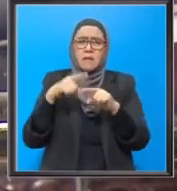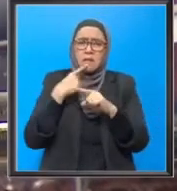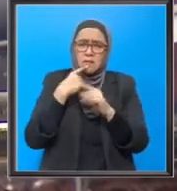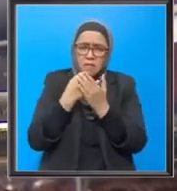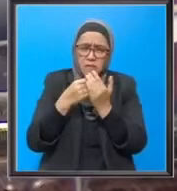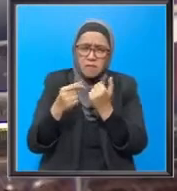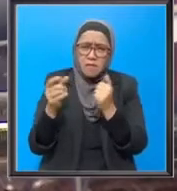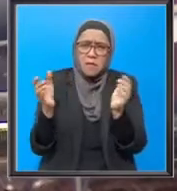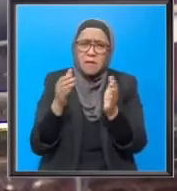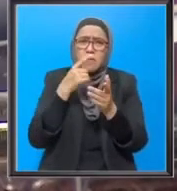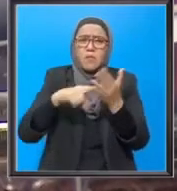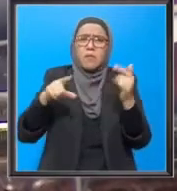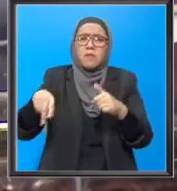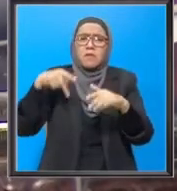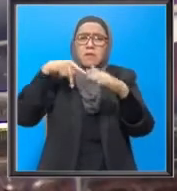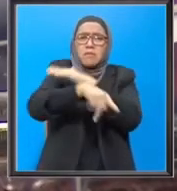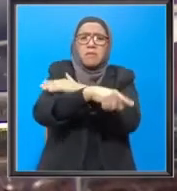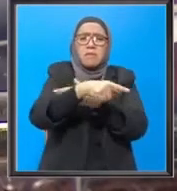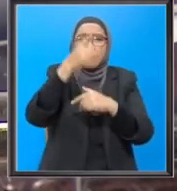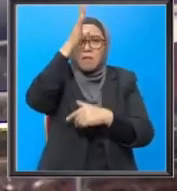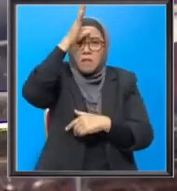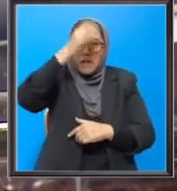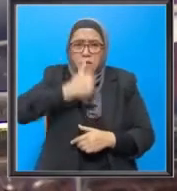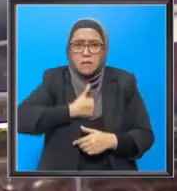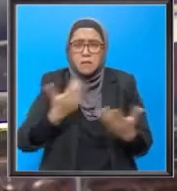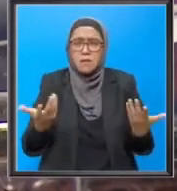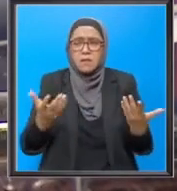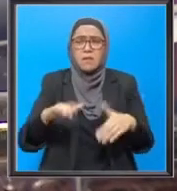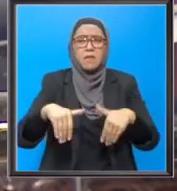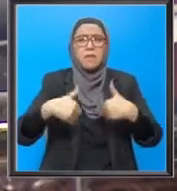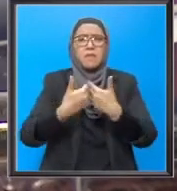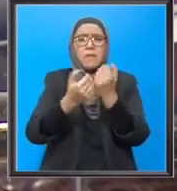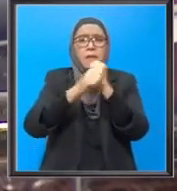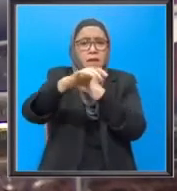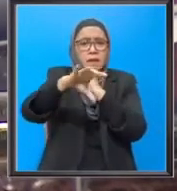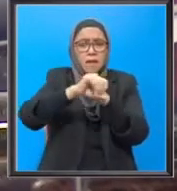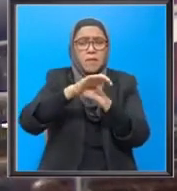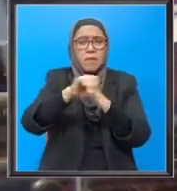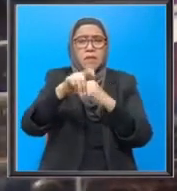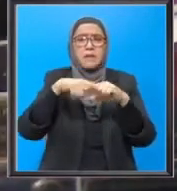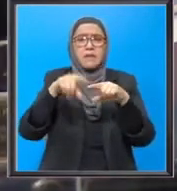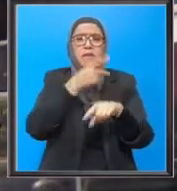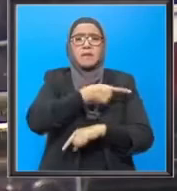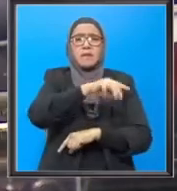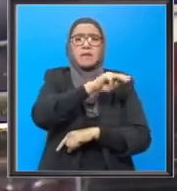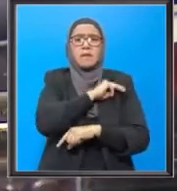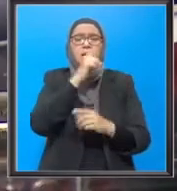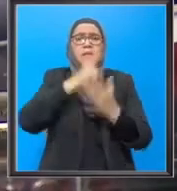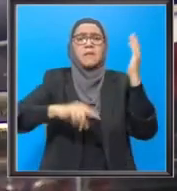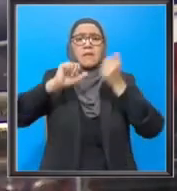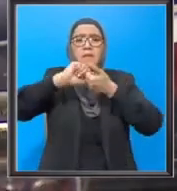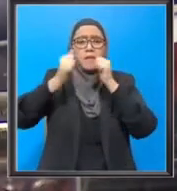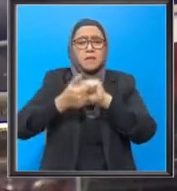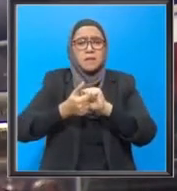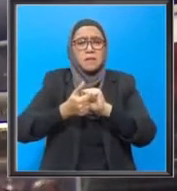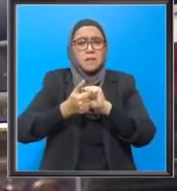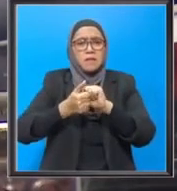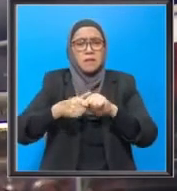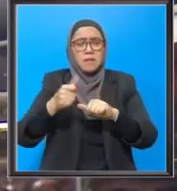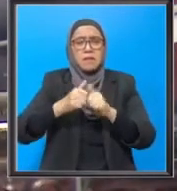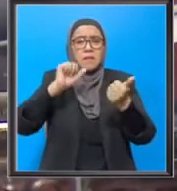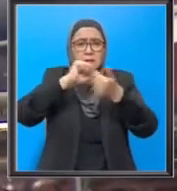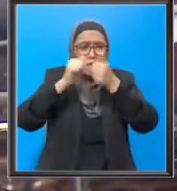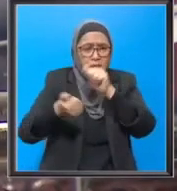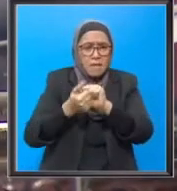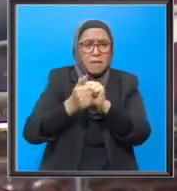kemping kejadian masyarakat tentang atap dan ini telah dijalankan dan apakah masalah utama peneraan yang semakin